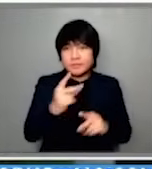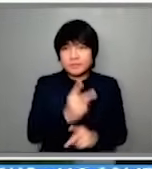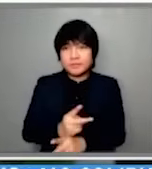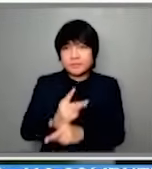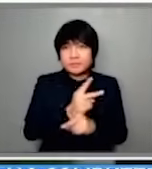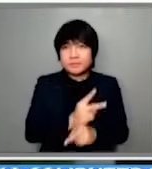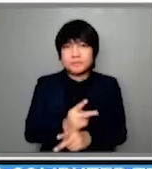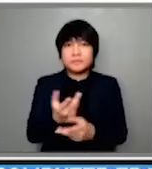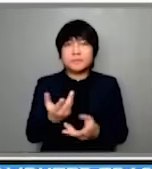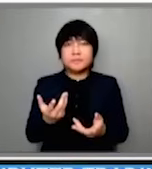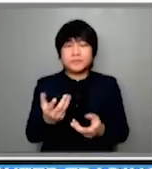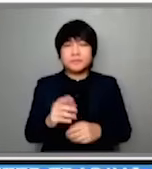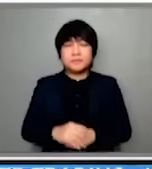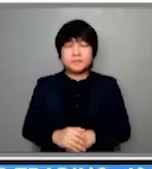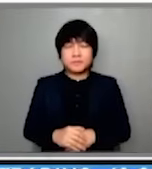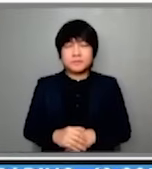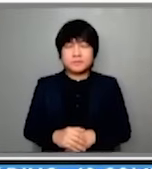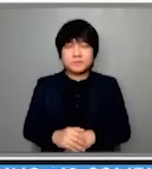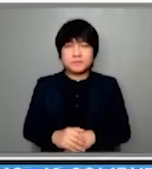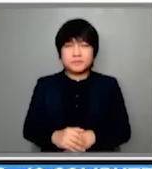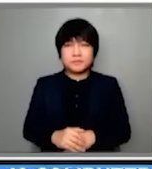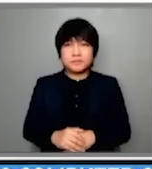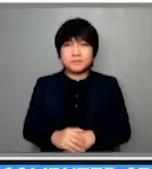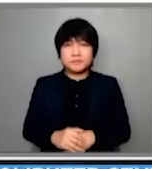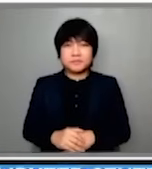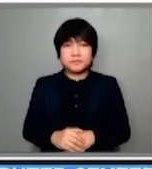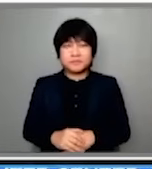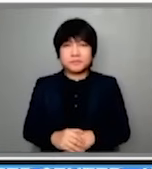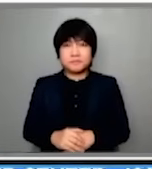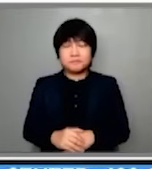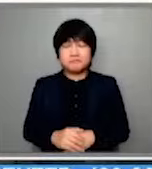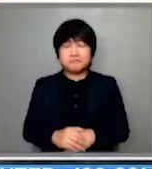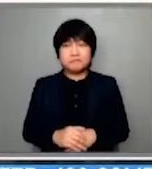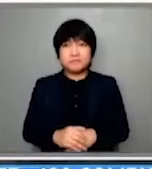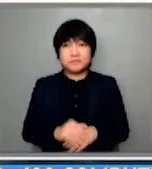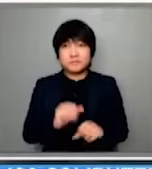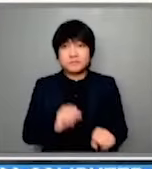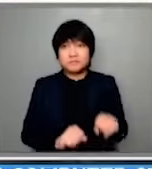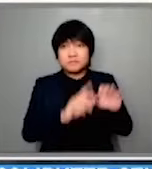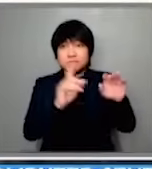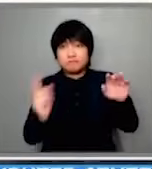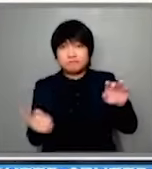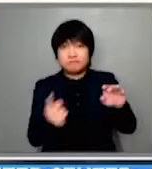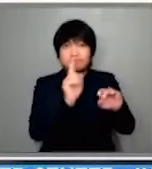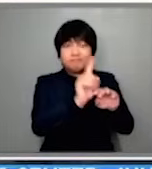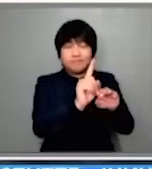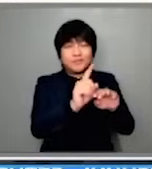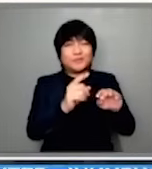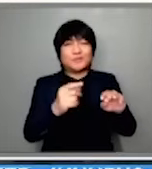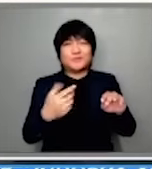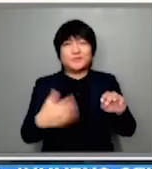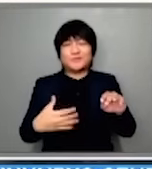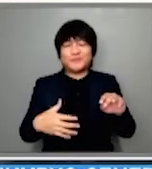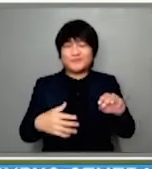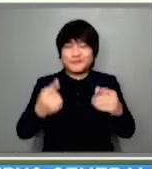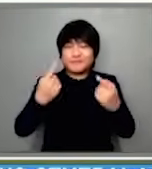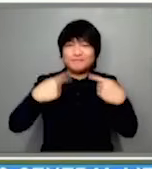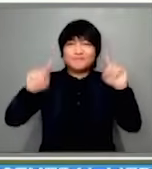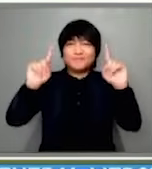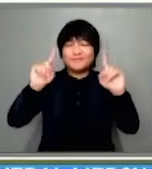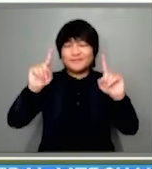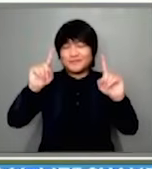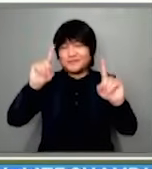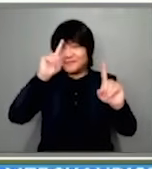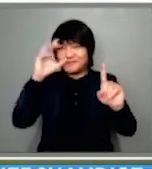isa, baka madala. Sulit naman daw ang pagod. Bukod kasi sa natupad ang pangarap ng summit ni Angel,